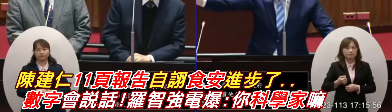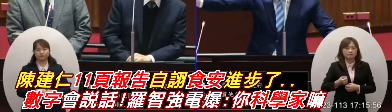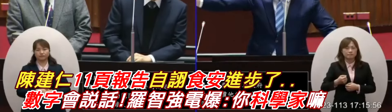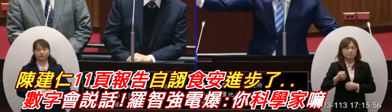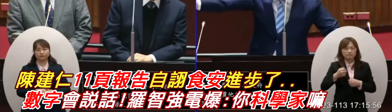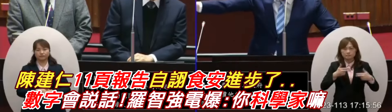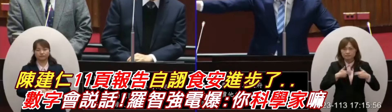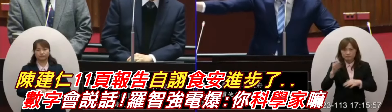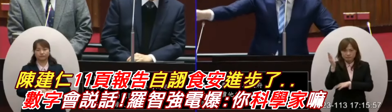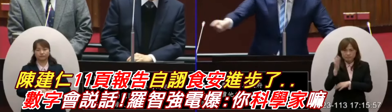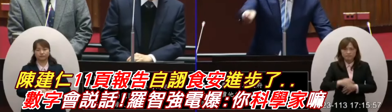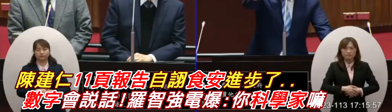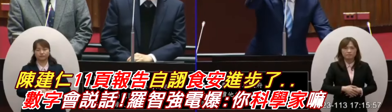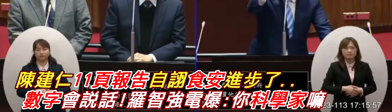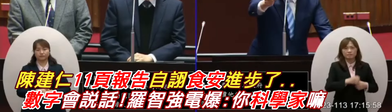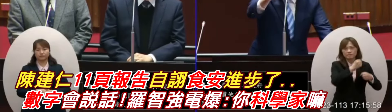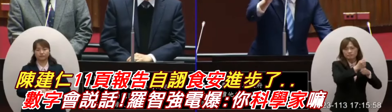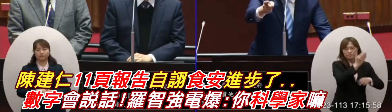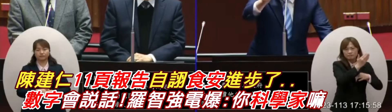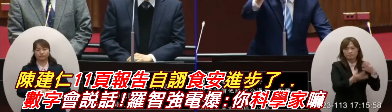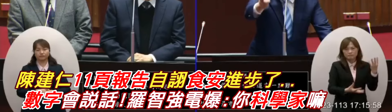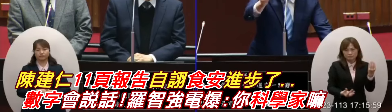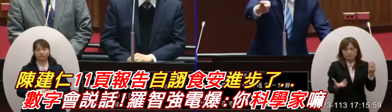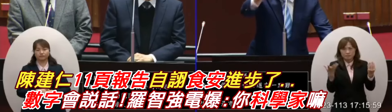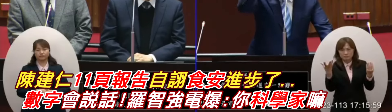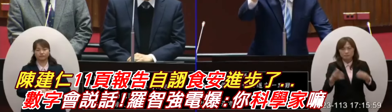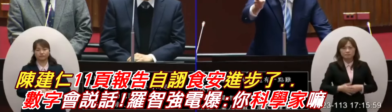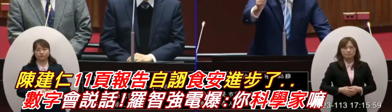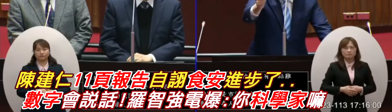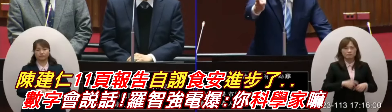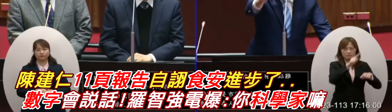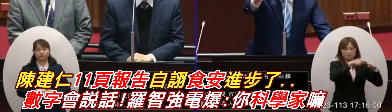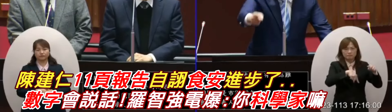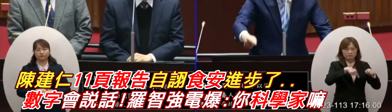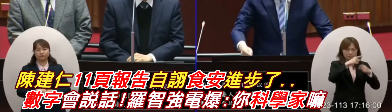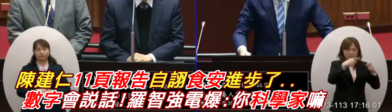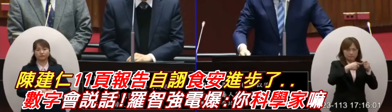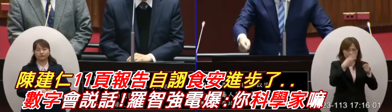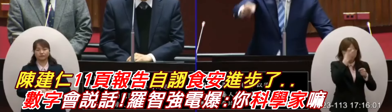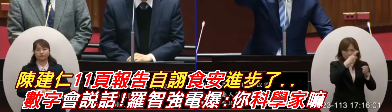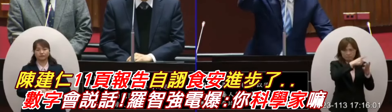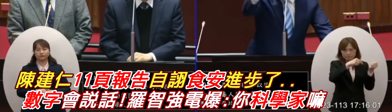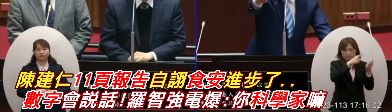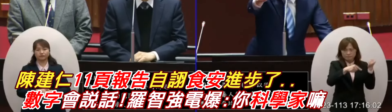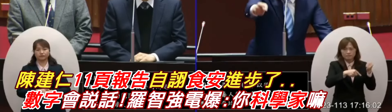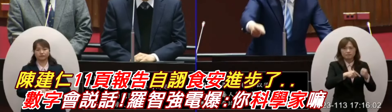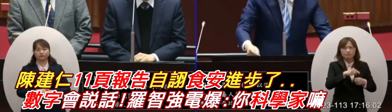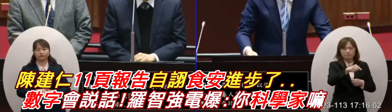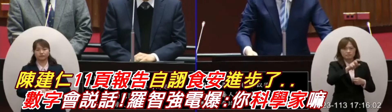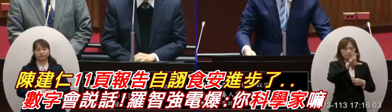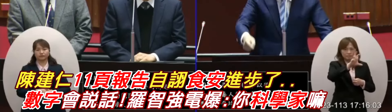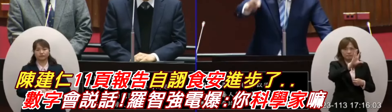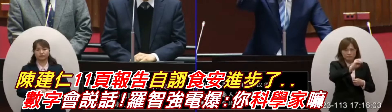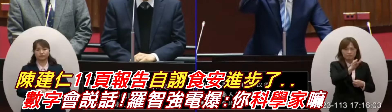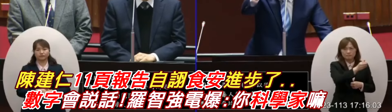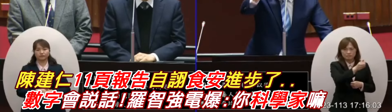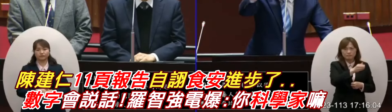政府要少。马政府每年平均查验食品安全的件数是70多万件，比民